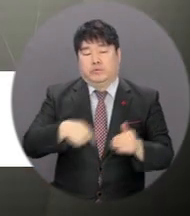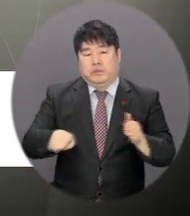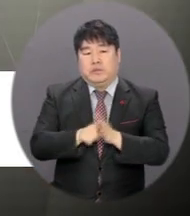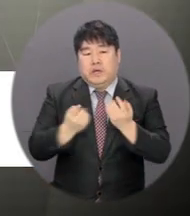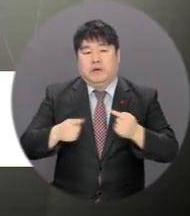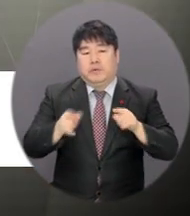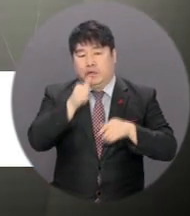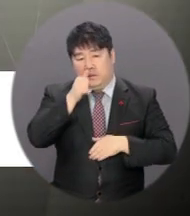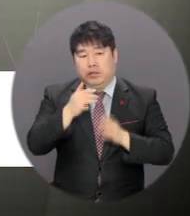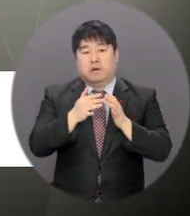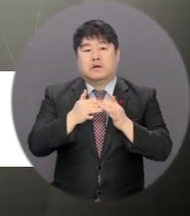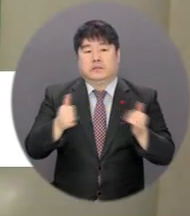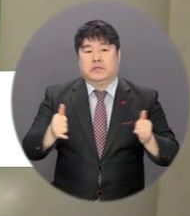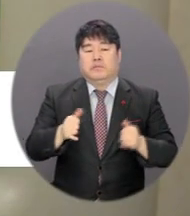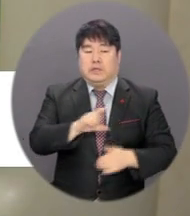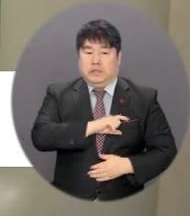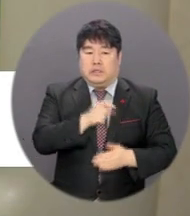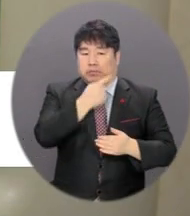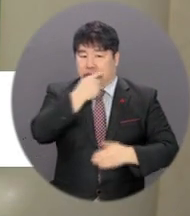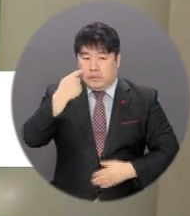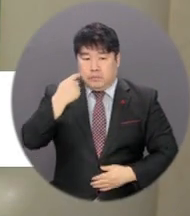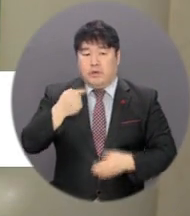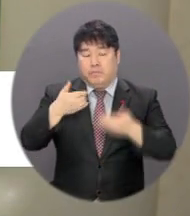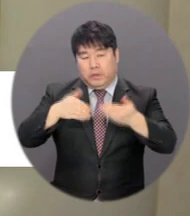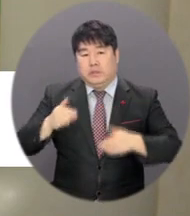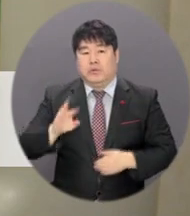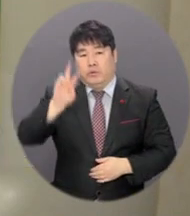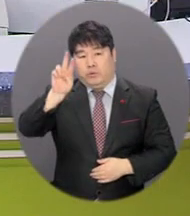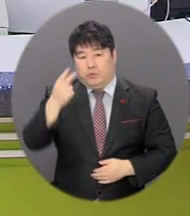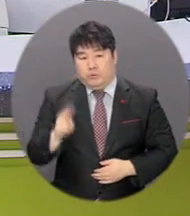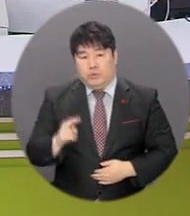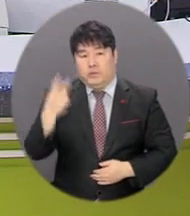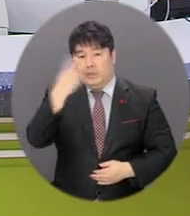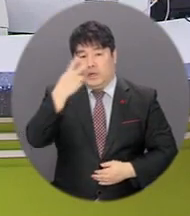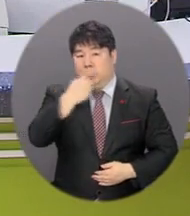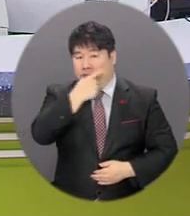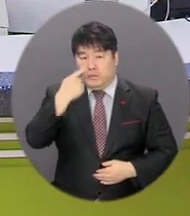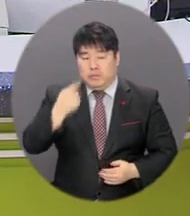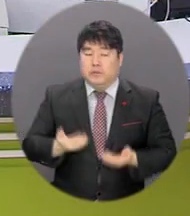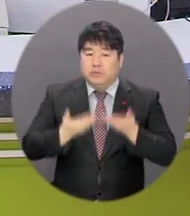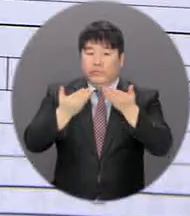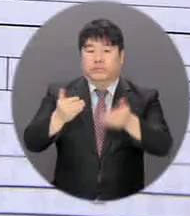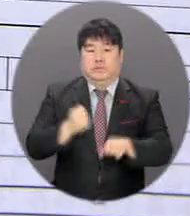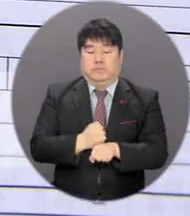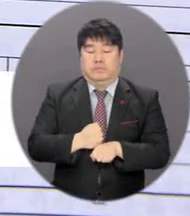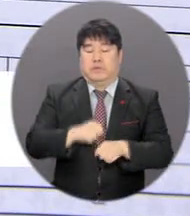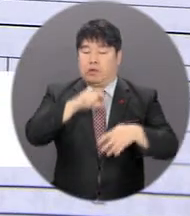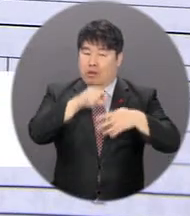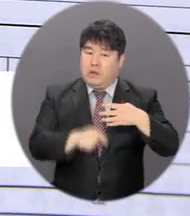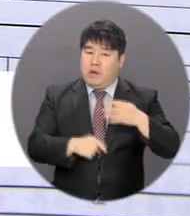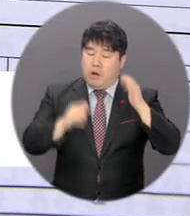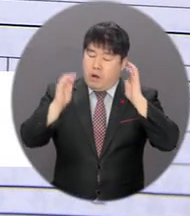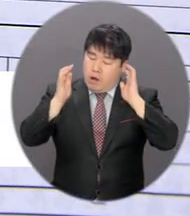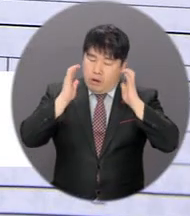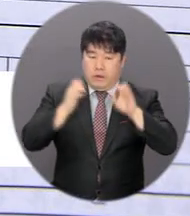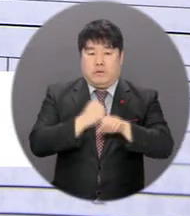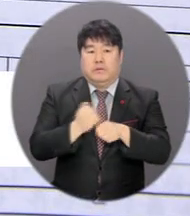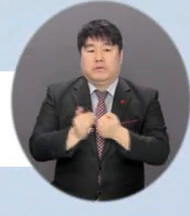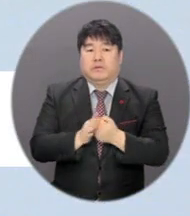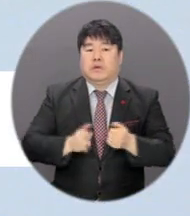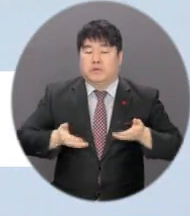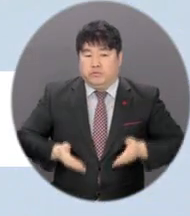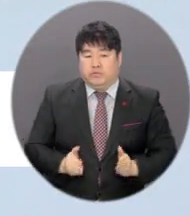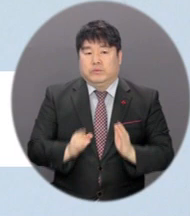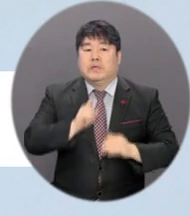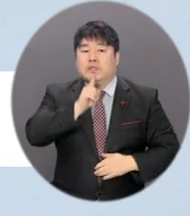있던 사람들의 서면 증명을 받아야 하고 유전자 검사 결과도 제출해야 합니다. 절차가 복잡하다 보니 출생신고